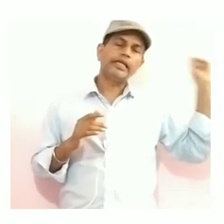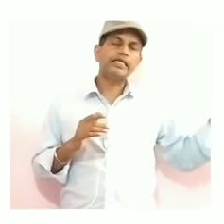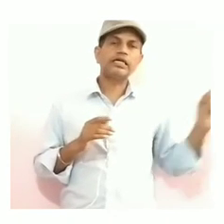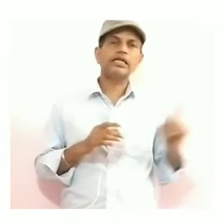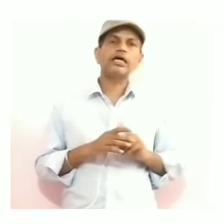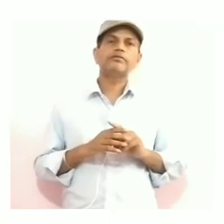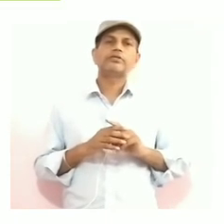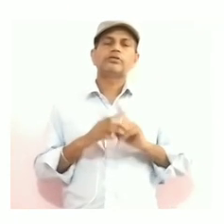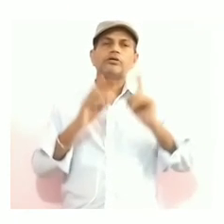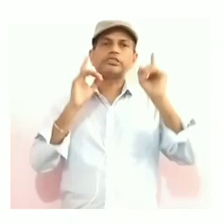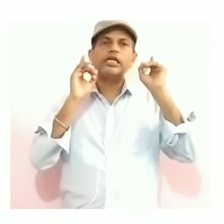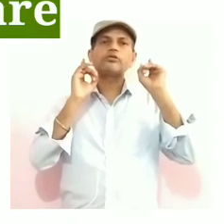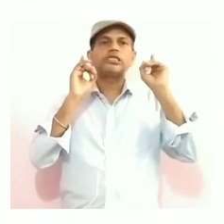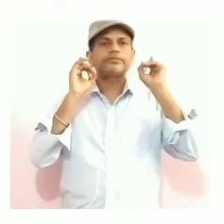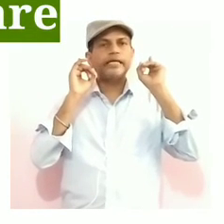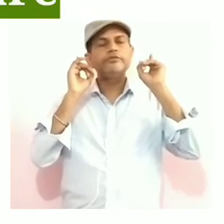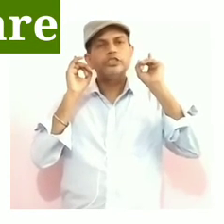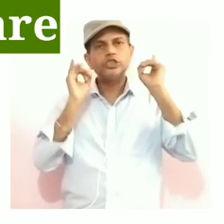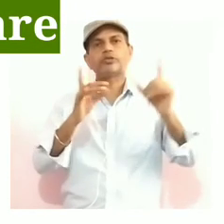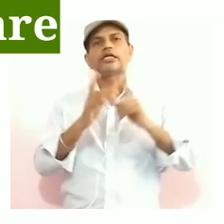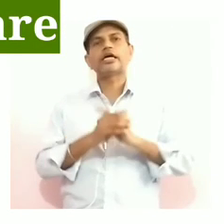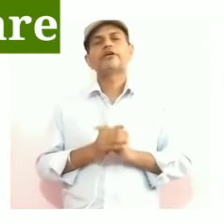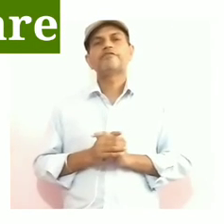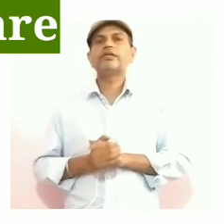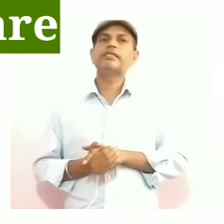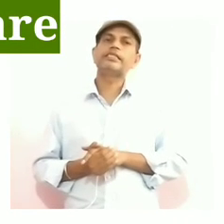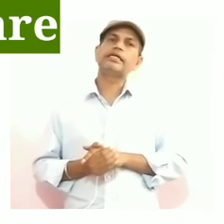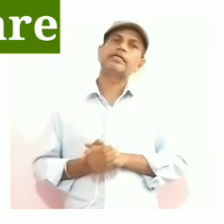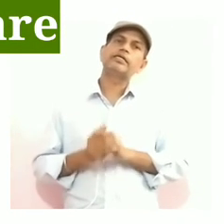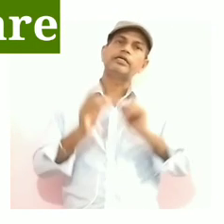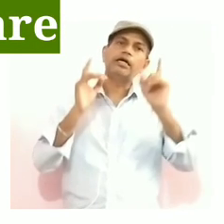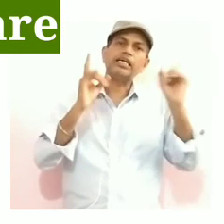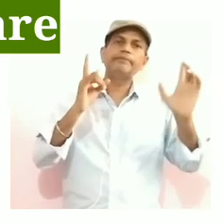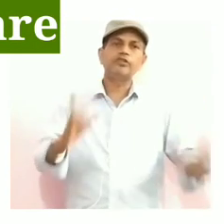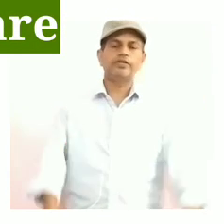तो लाइक करना और चैनल को सब्सक्राइब जरूर करना। फिर मिलते हैं अगले वीडियो में।